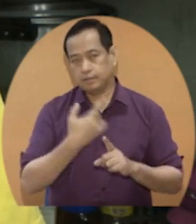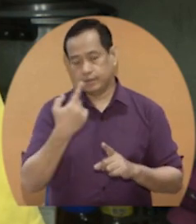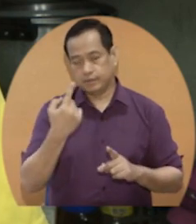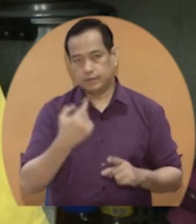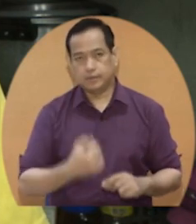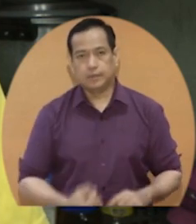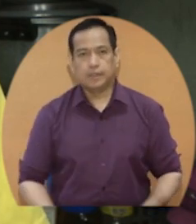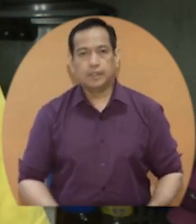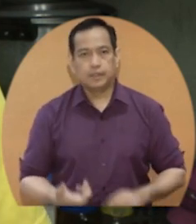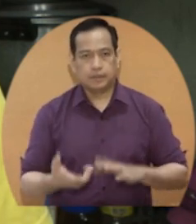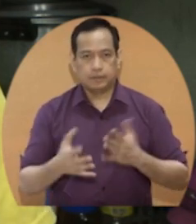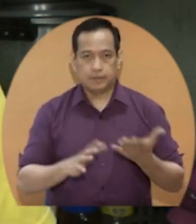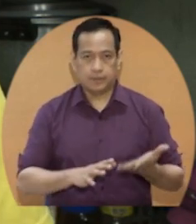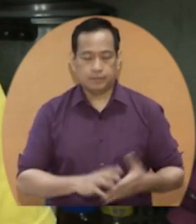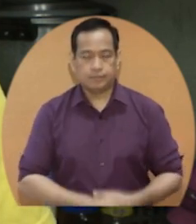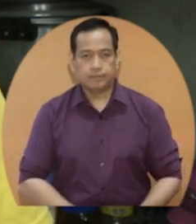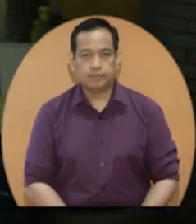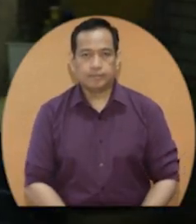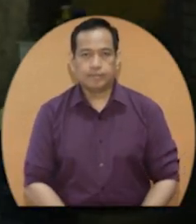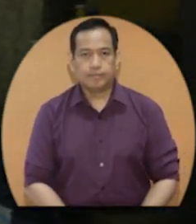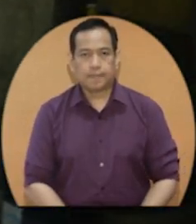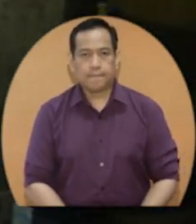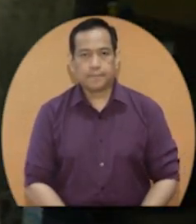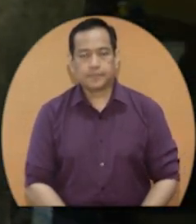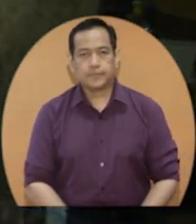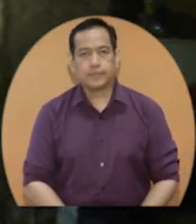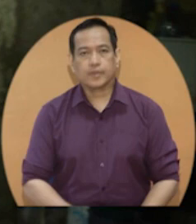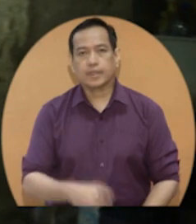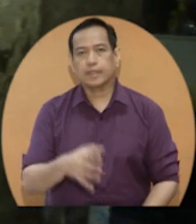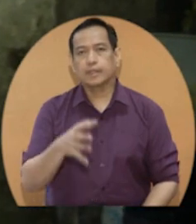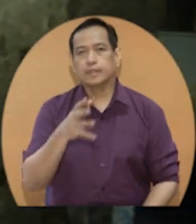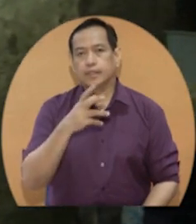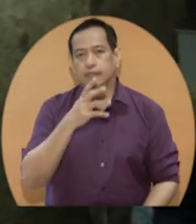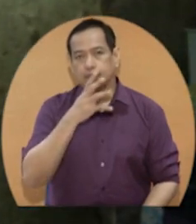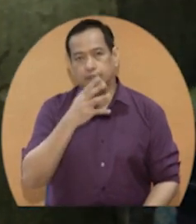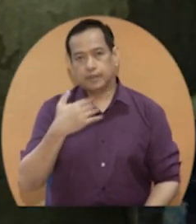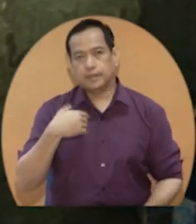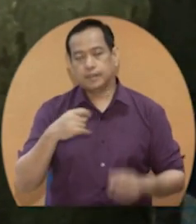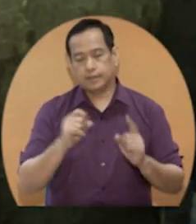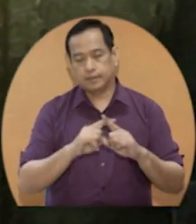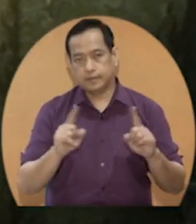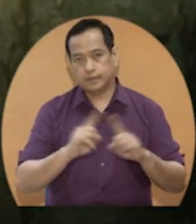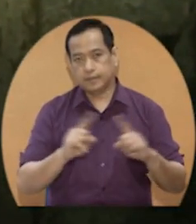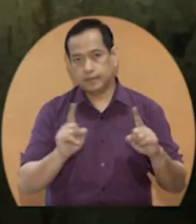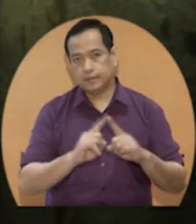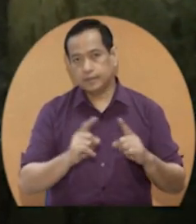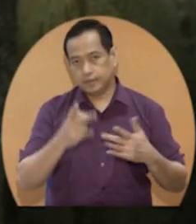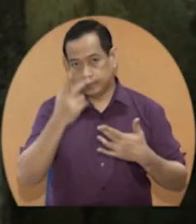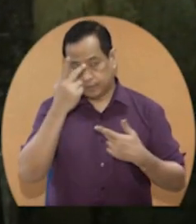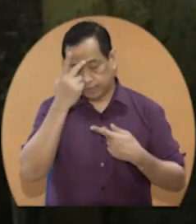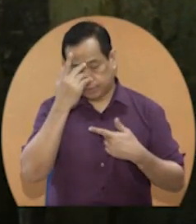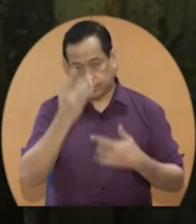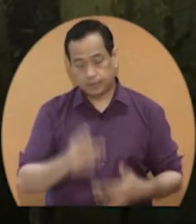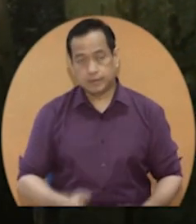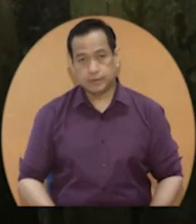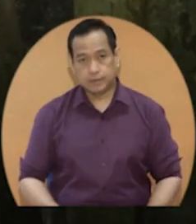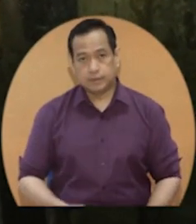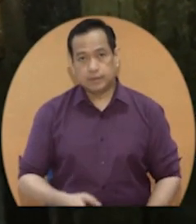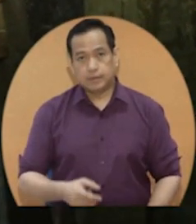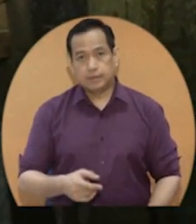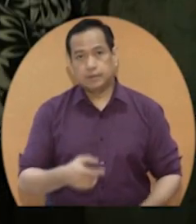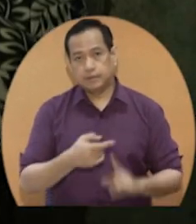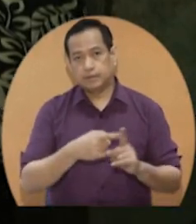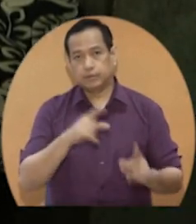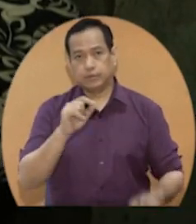po na wala. Si Cristaline ay nagkaroon din ng iba't ibang mga karamdaman.